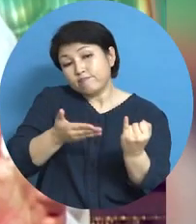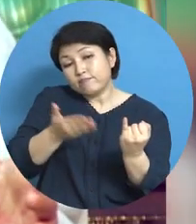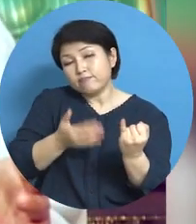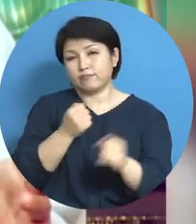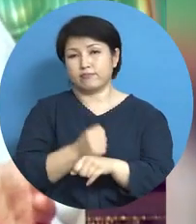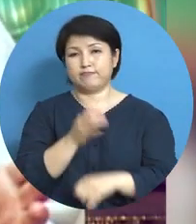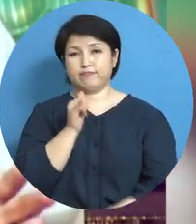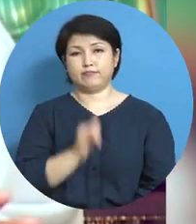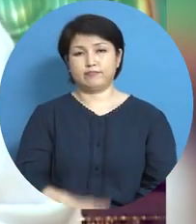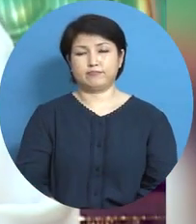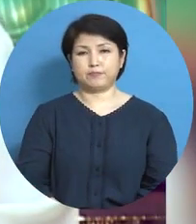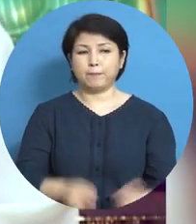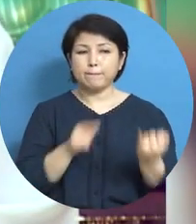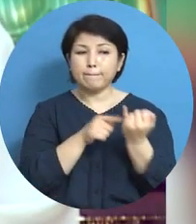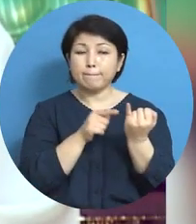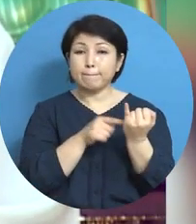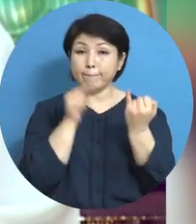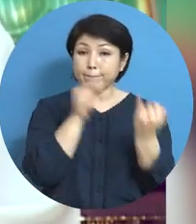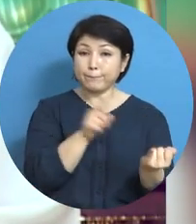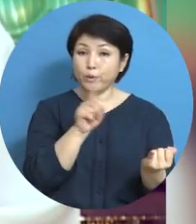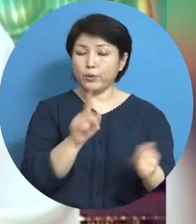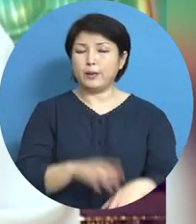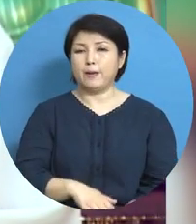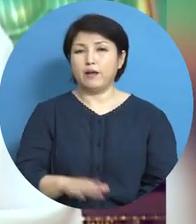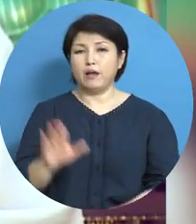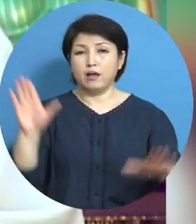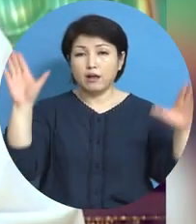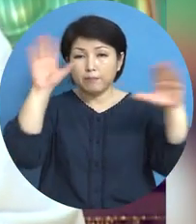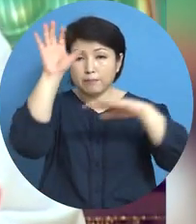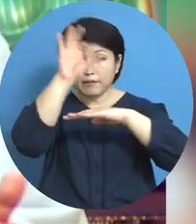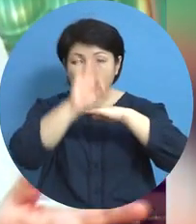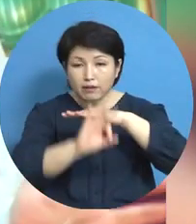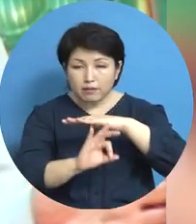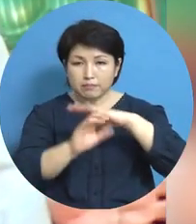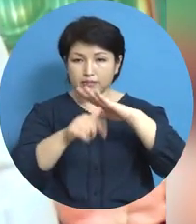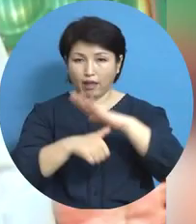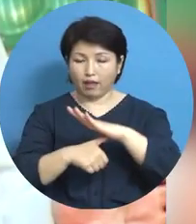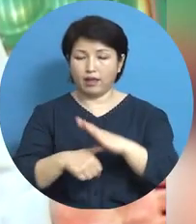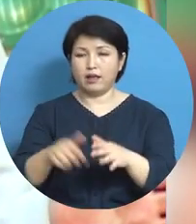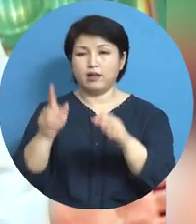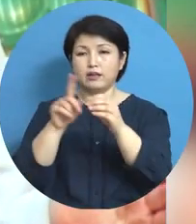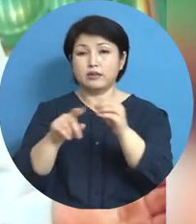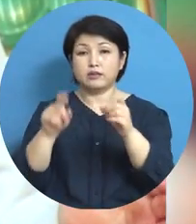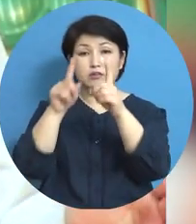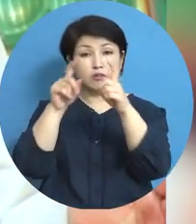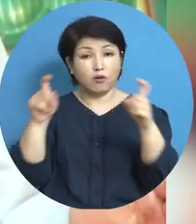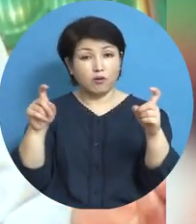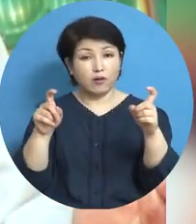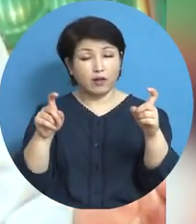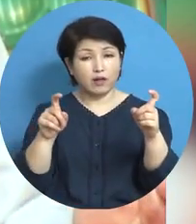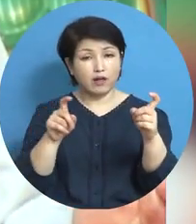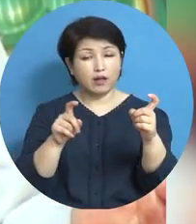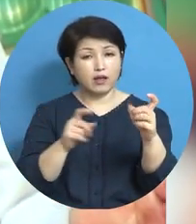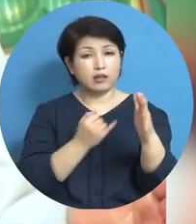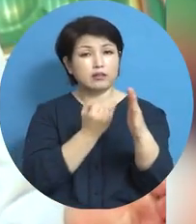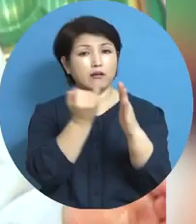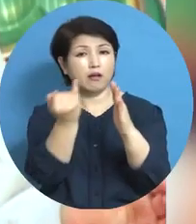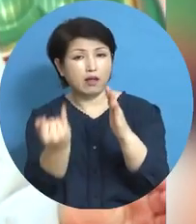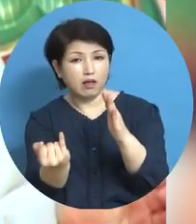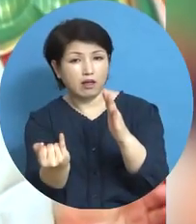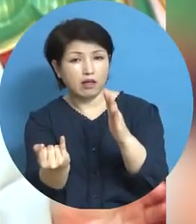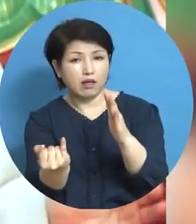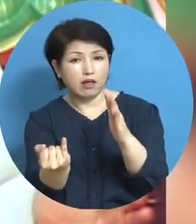매일 저녁 때는 기원정사로 들어가는 모습을 보여주고 아침